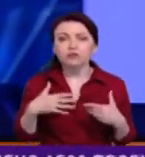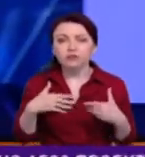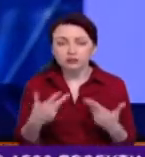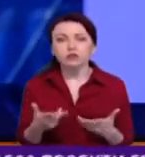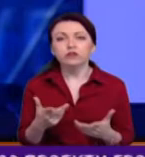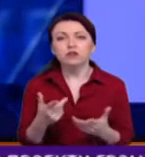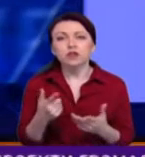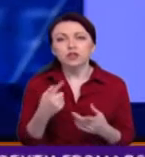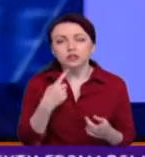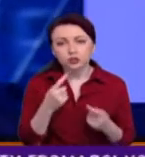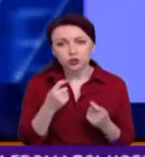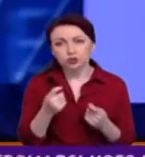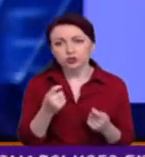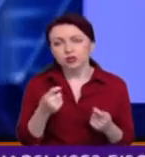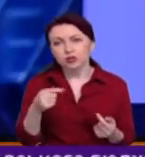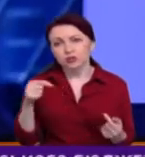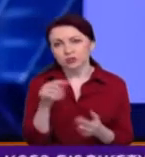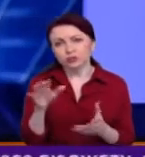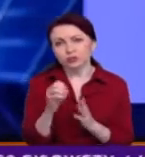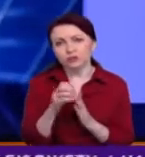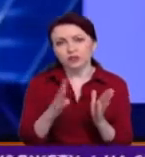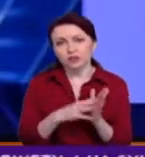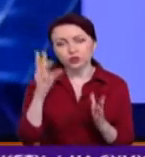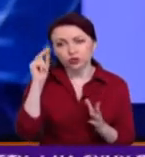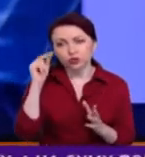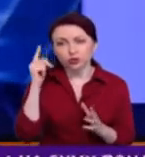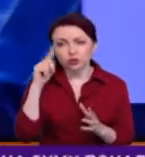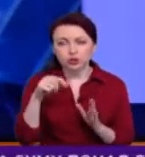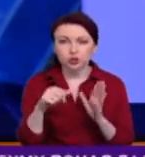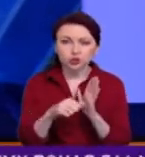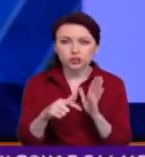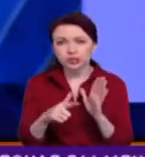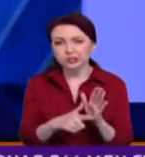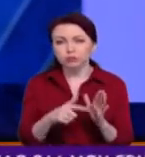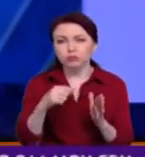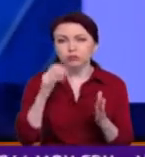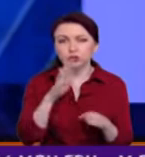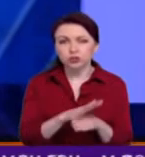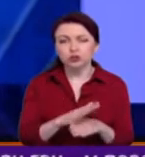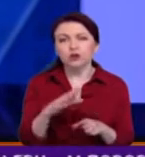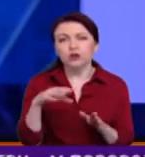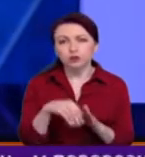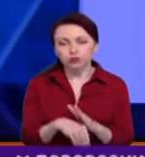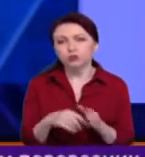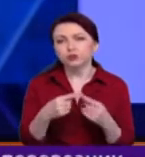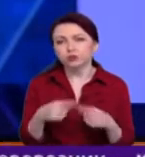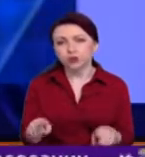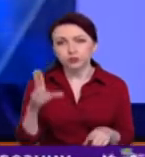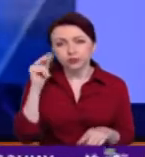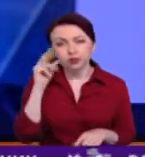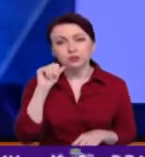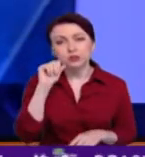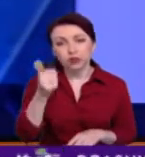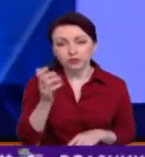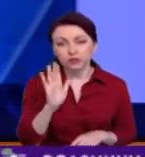щодо недоречності 19-го числа. Так. Я знаю, що там чи 6-7 постанов, в тому числі і по іншим датам. Завтра